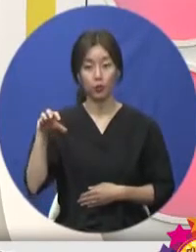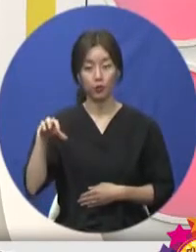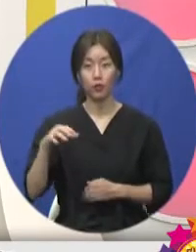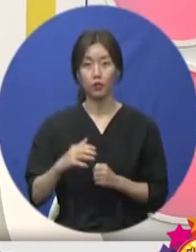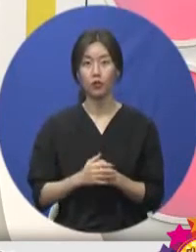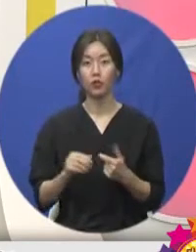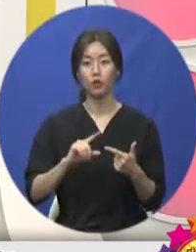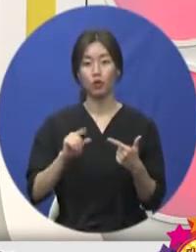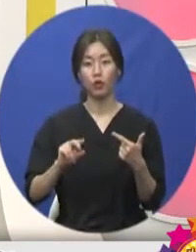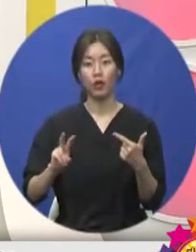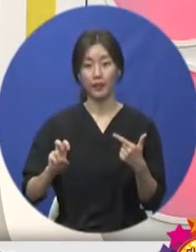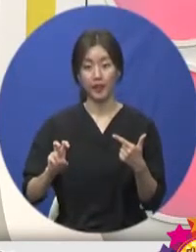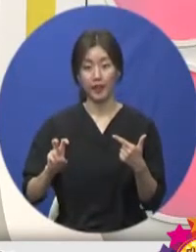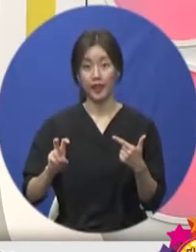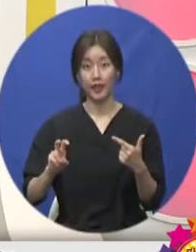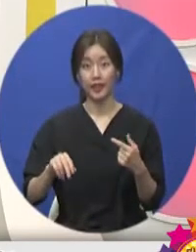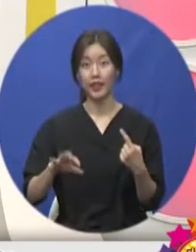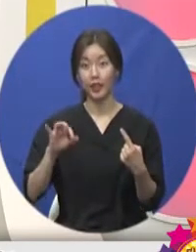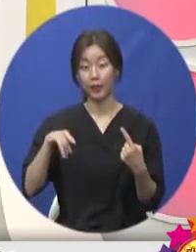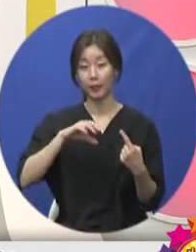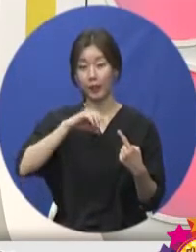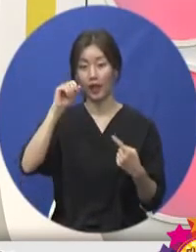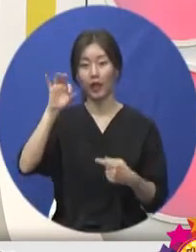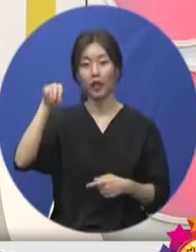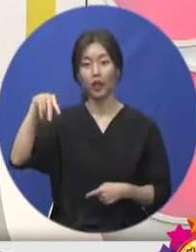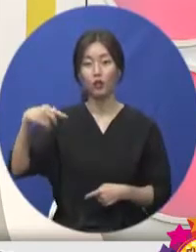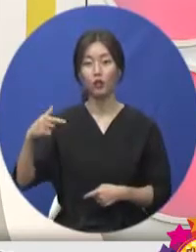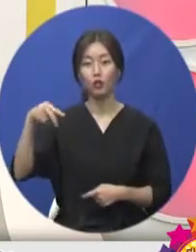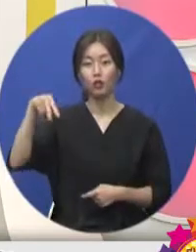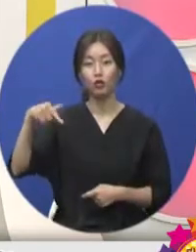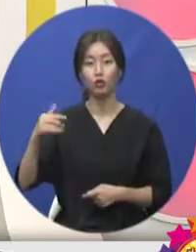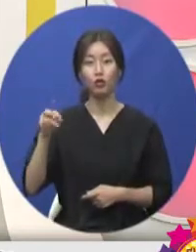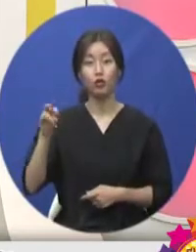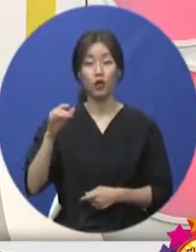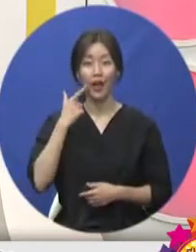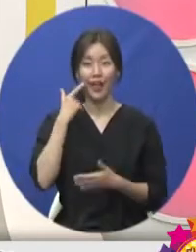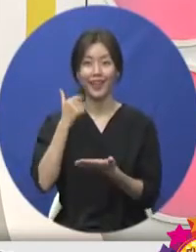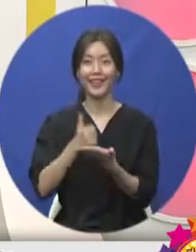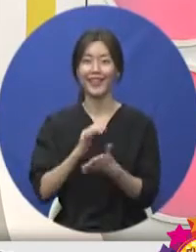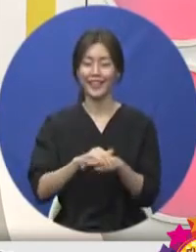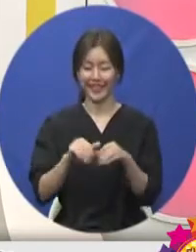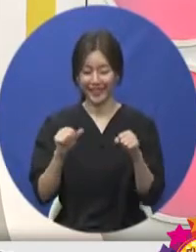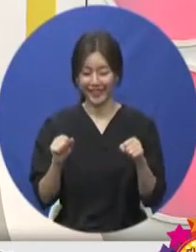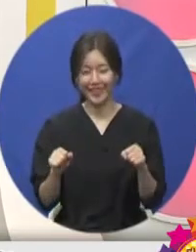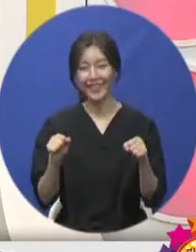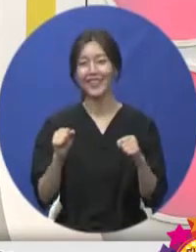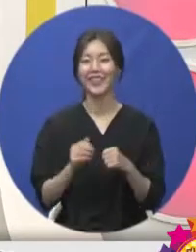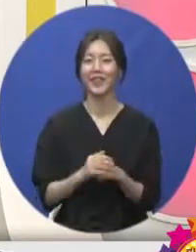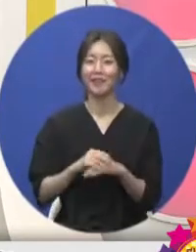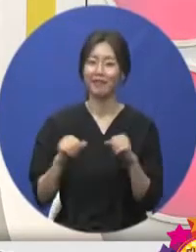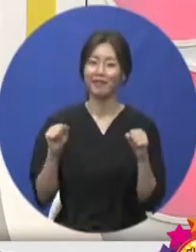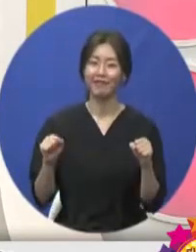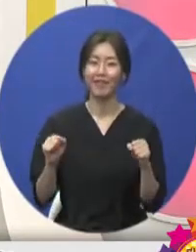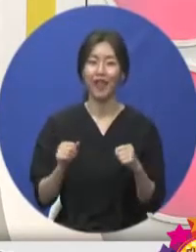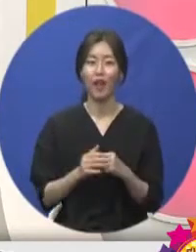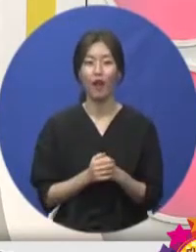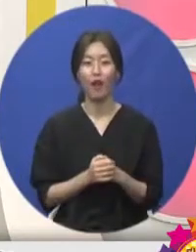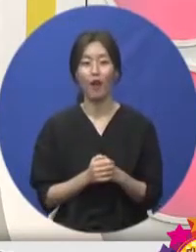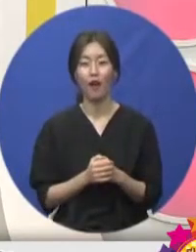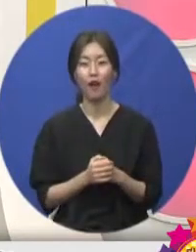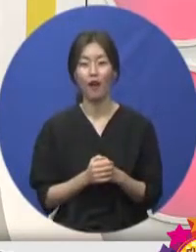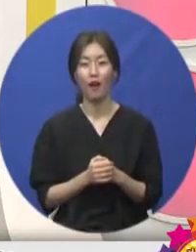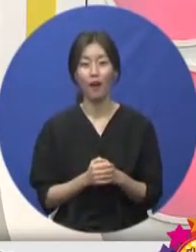6월 22일 날 장원하셨습니다. 윤순영 아버님이시다. 아버님, 안녕하세요. 예, 안녕하세요. 어유,